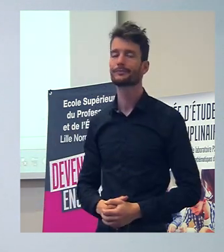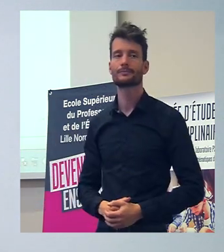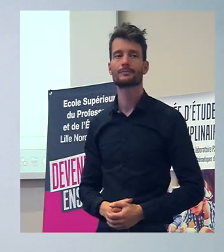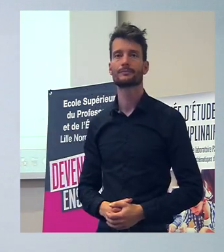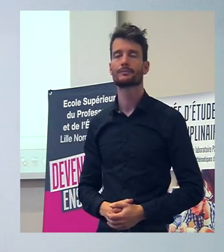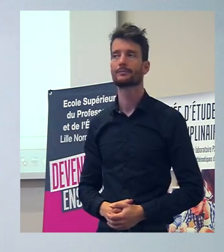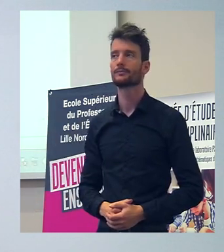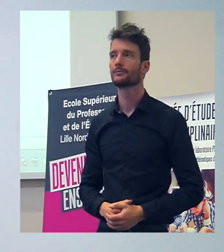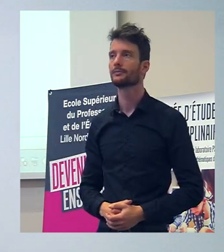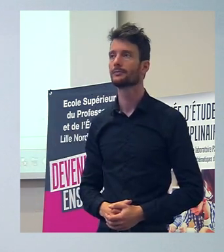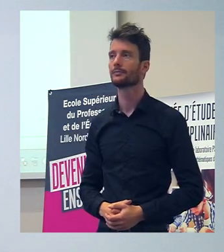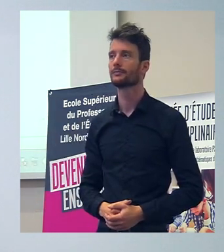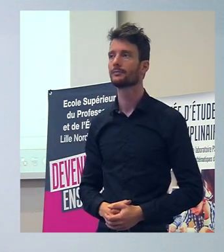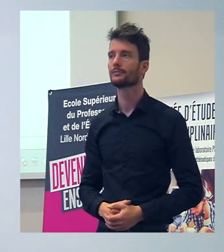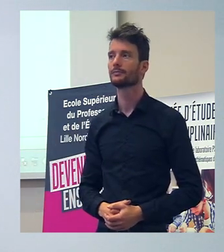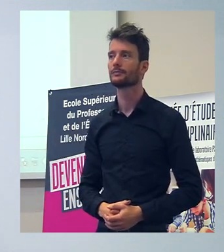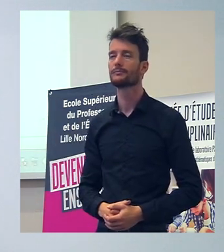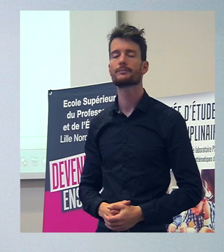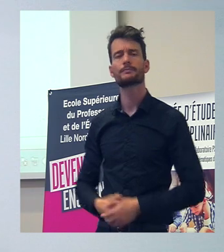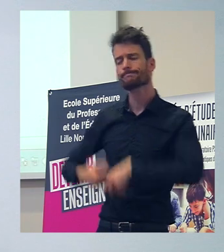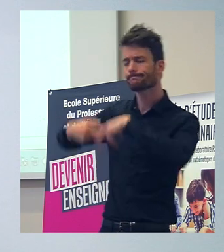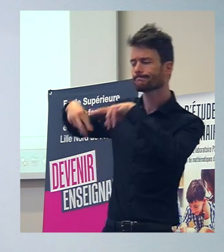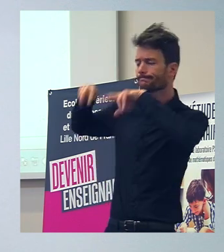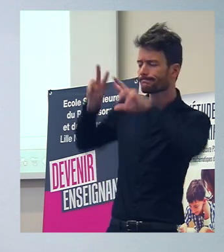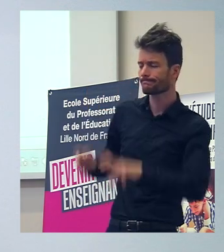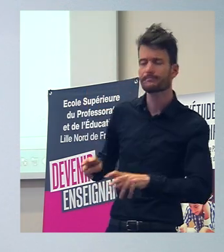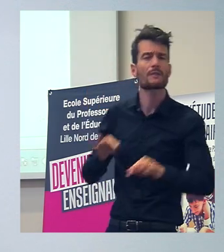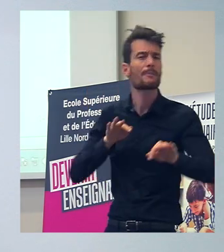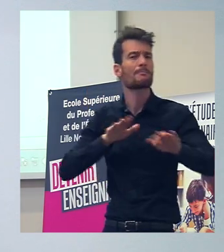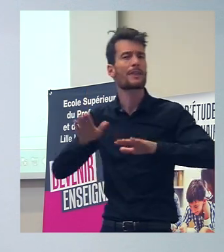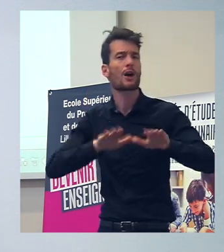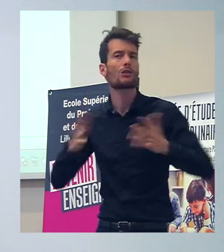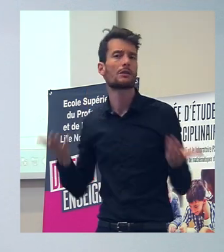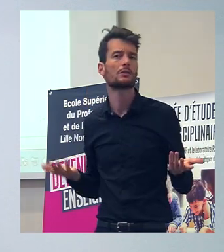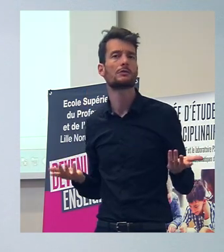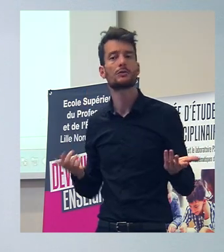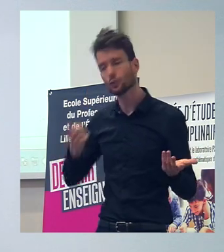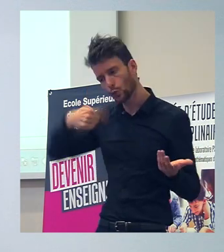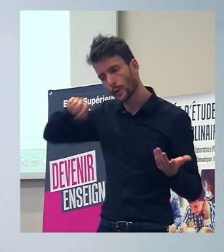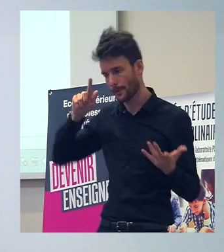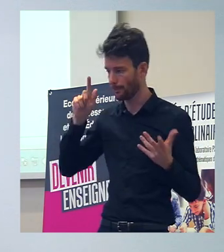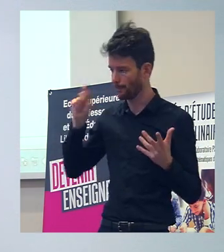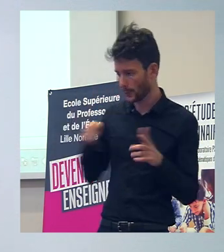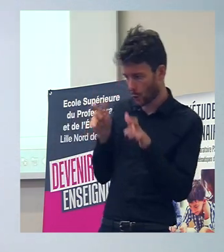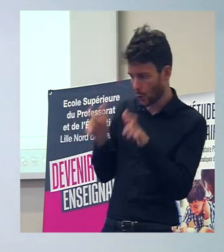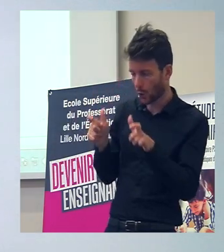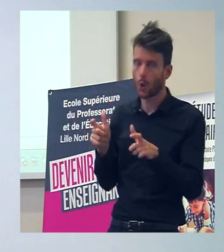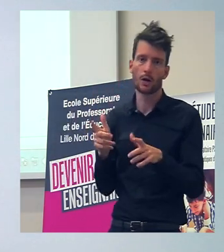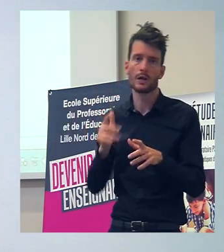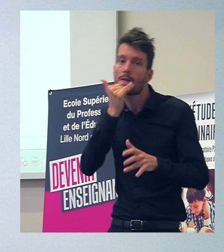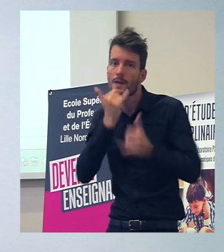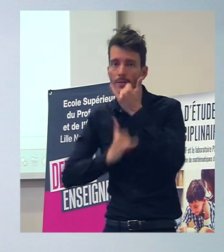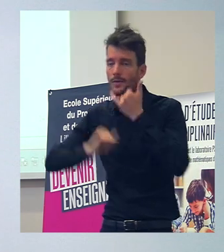peux vous dire, sur le plan de la recherche, au niveau de la méthodologie, qu'on a évidemment fait attention aux biais, pas